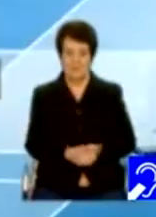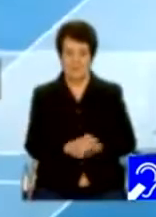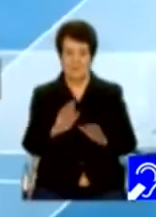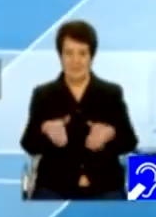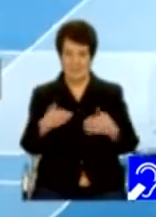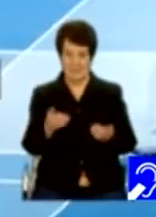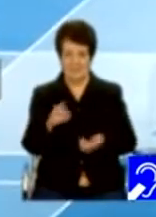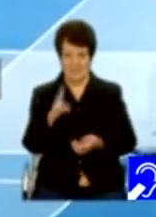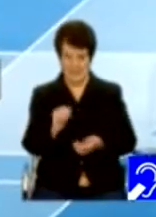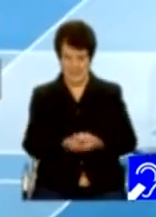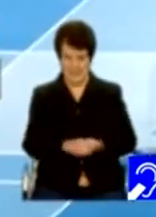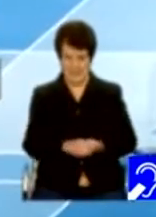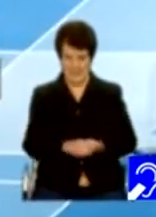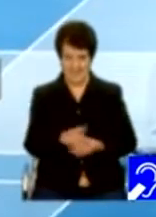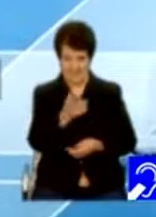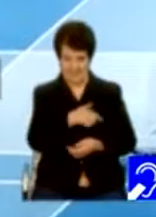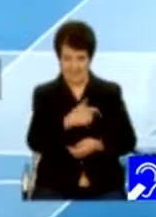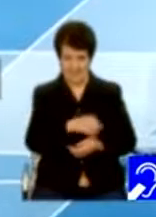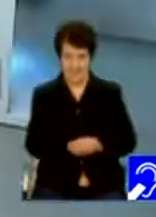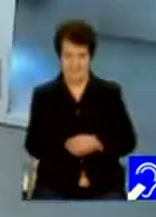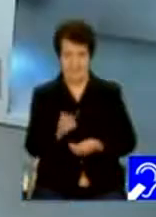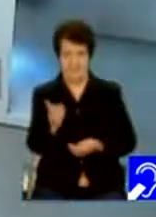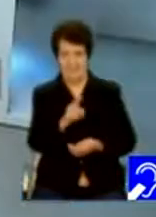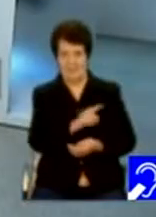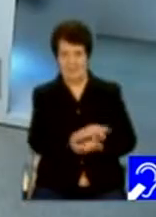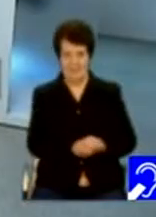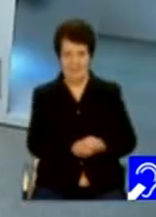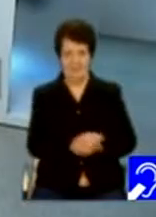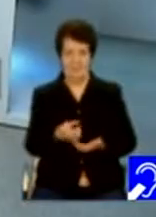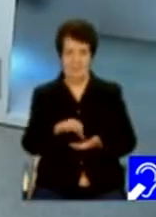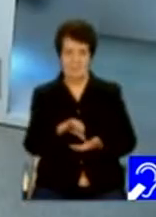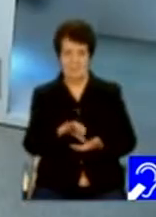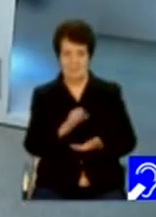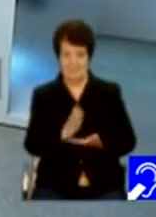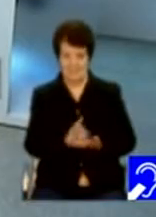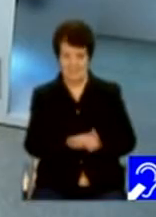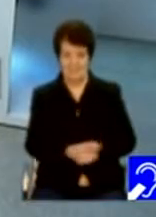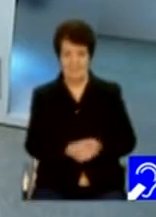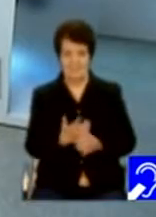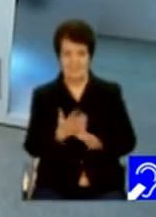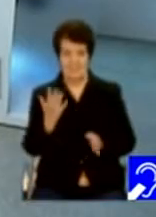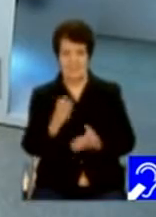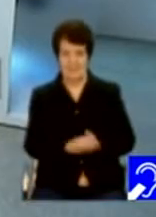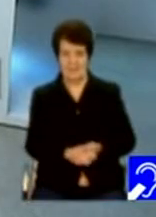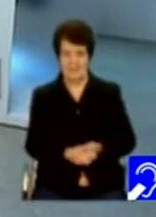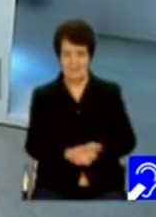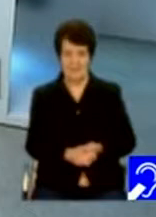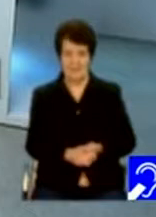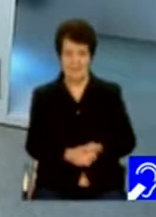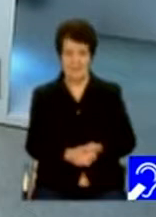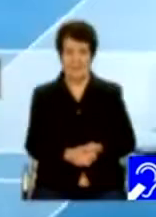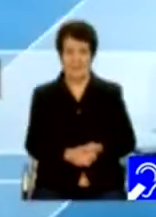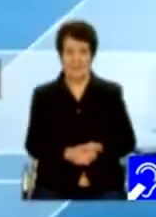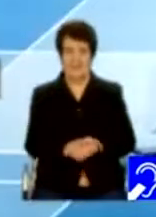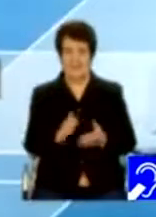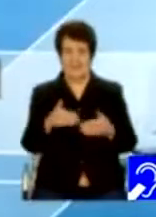la fotoliul de deputat fiecare și aș vrea să vă prezentați într-un minut fie pe rând. Domnul Costiuc a fost mai prezent, așa că